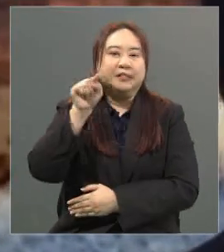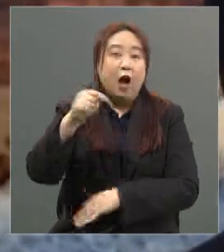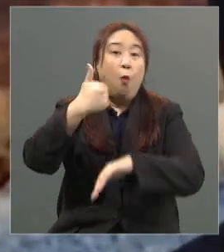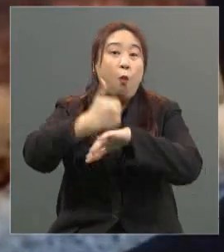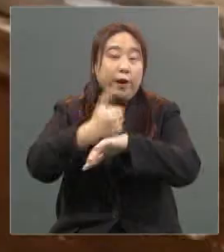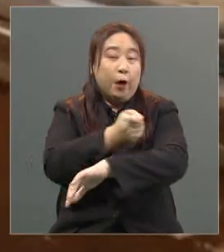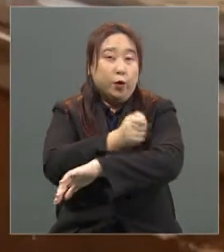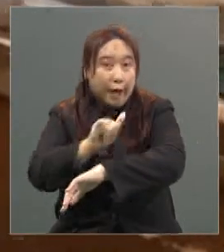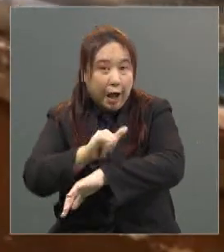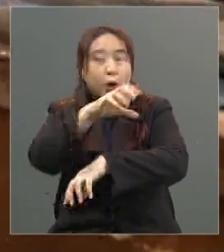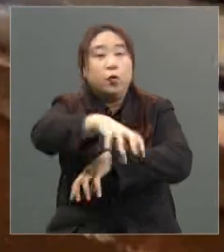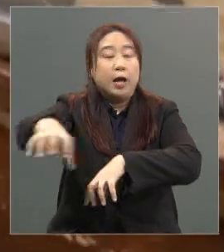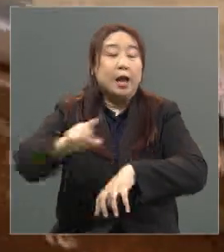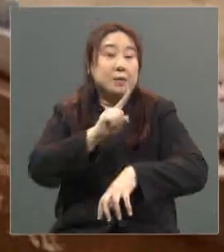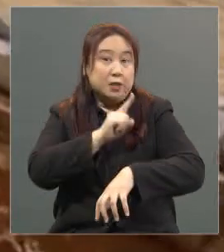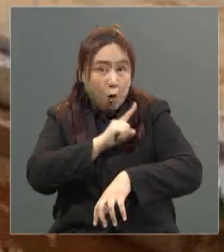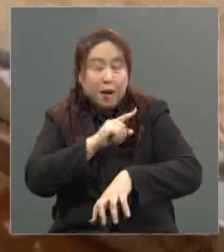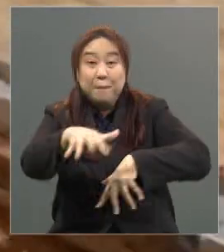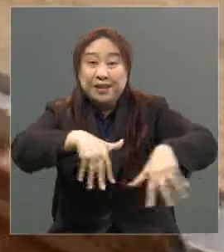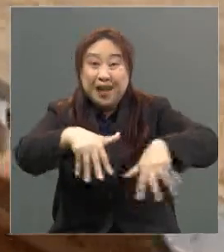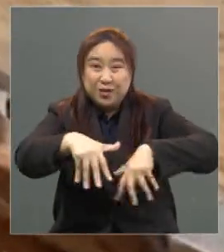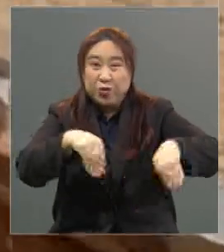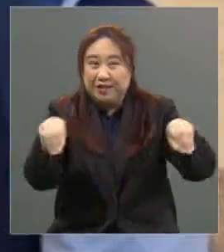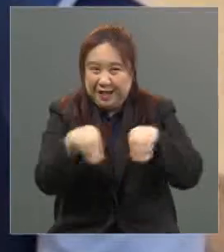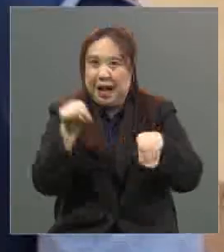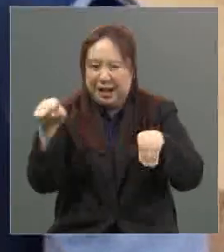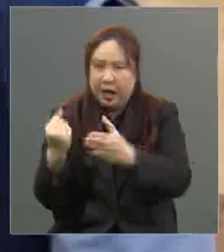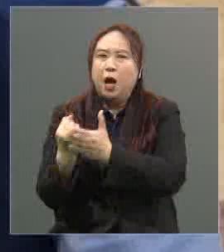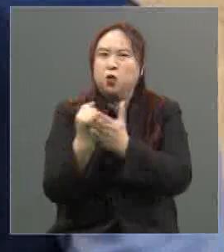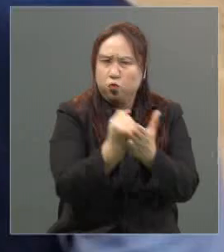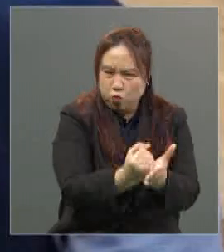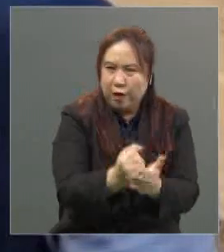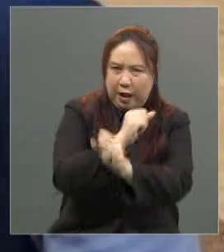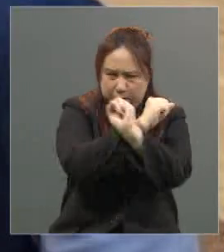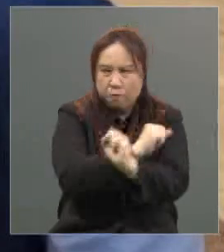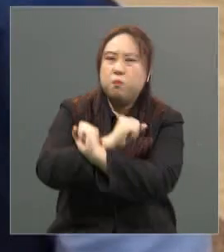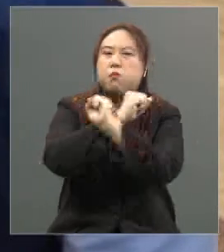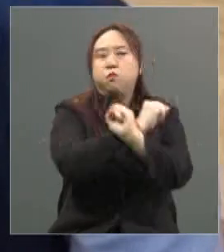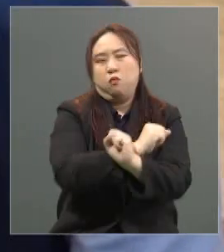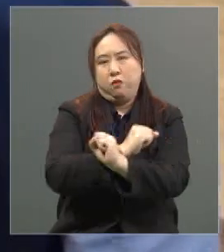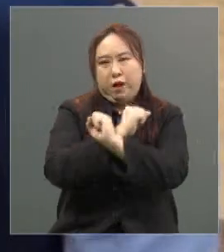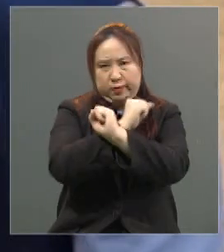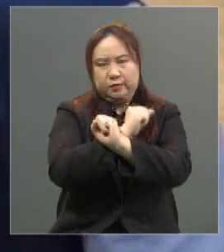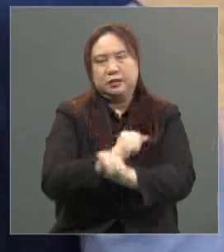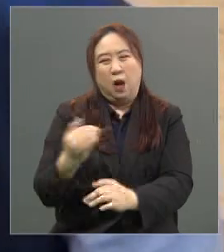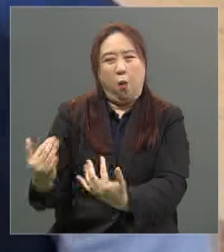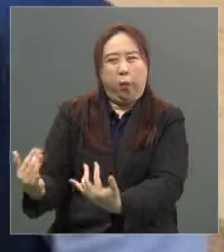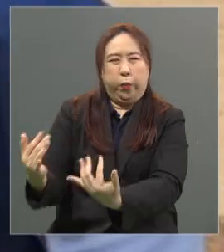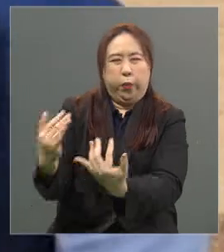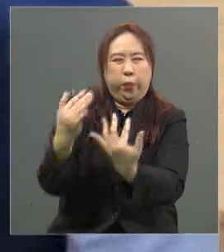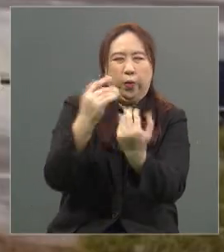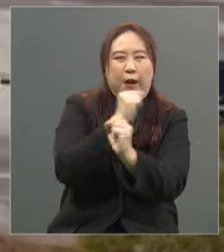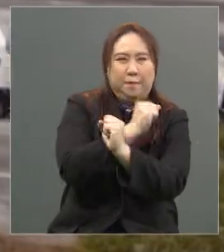ก็หน่วยงานที่เกี่ยวข้องช่วยเหลือประชาชนที่อาศัยอยู่ในแถบใกล้เคียงไม่ให้ได้รับอันตรายหรือว่าผลกระทบจากกลุ่มควันสาร